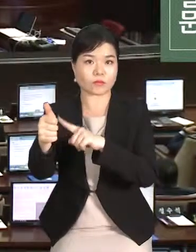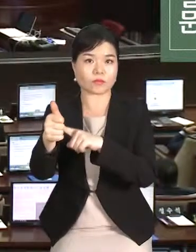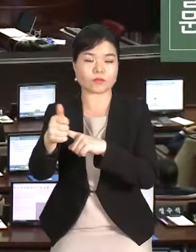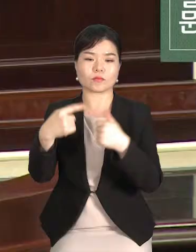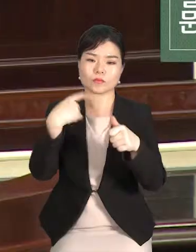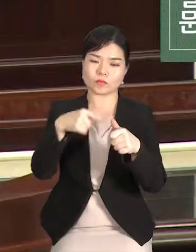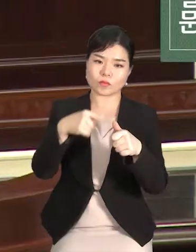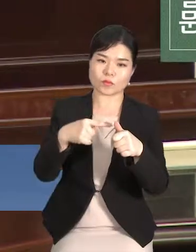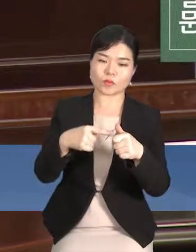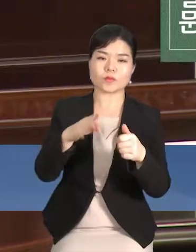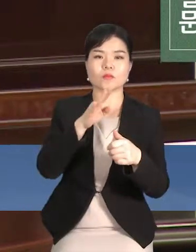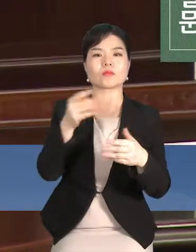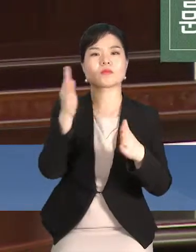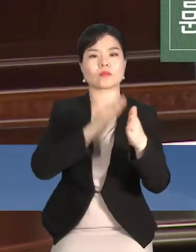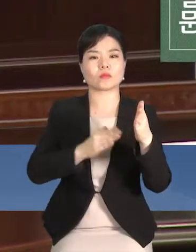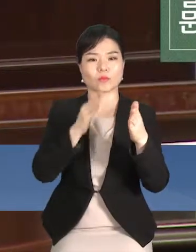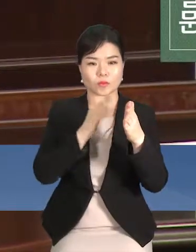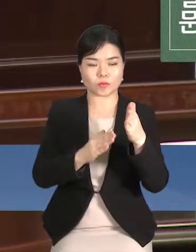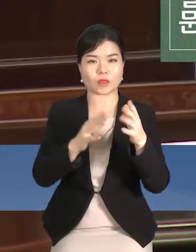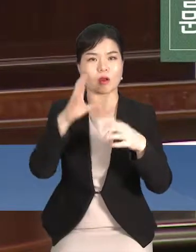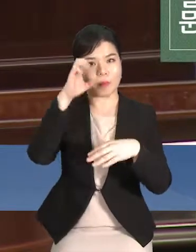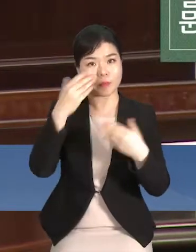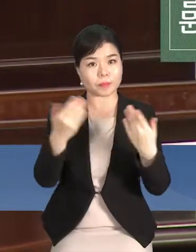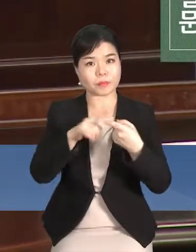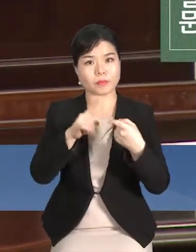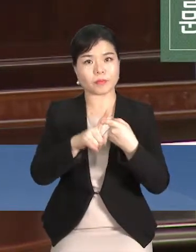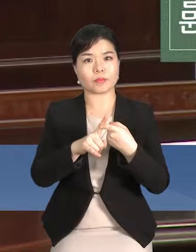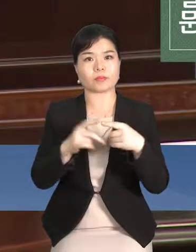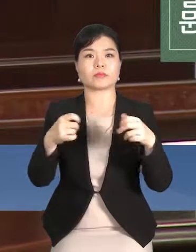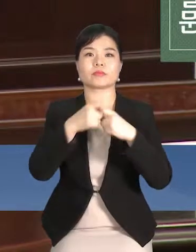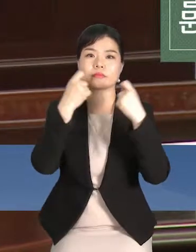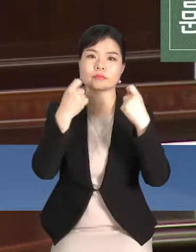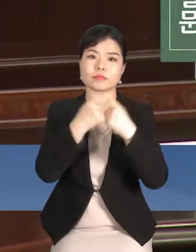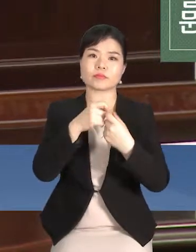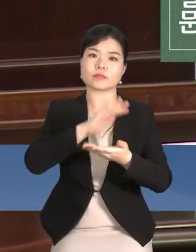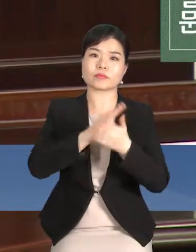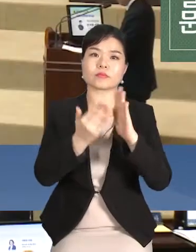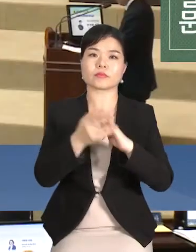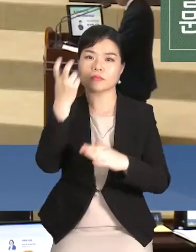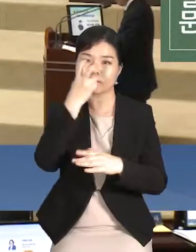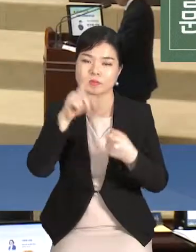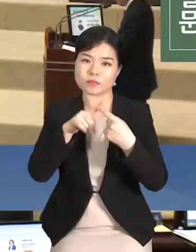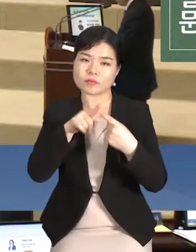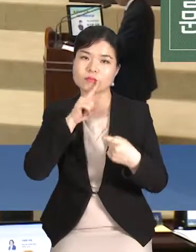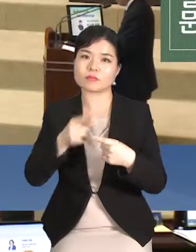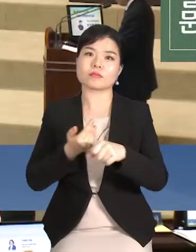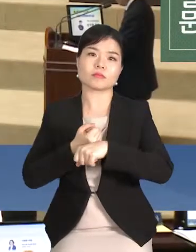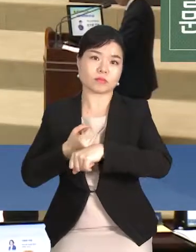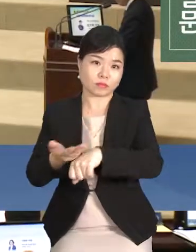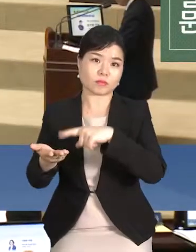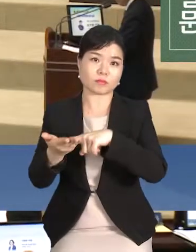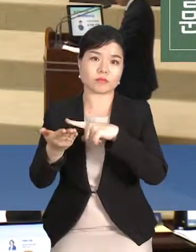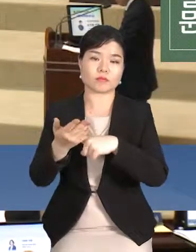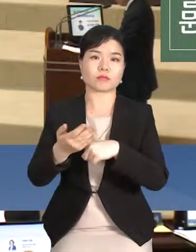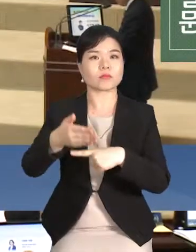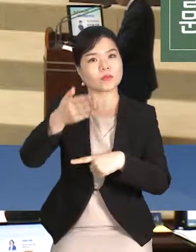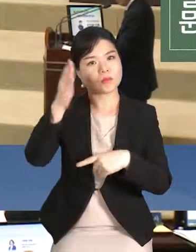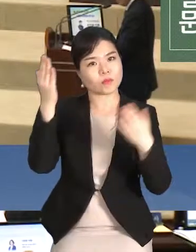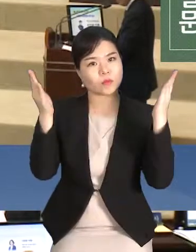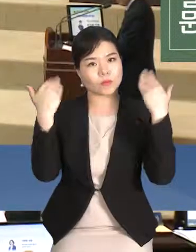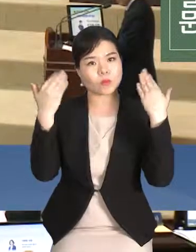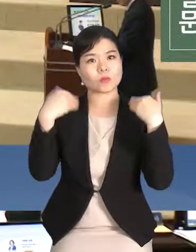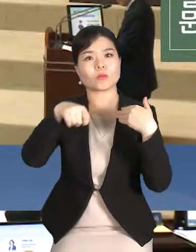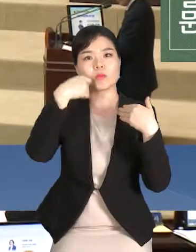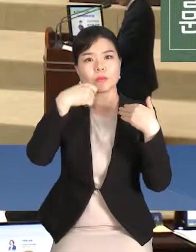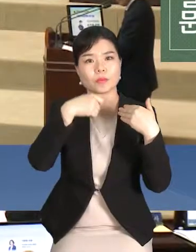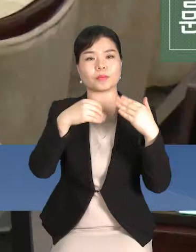교육노동자 비정규직 문제와 사립유치원 감사의 강도에 대해 지적하고 이재명 도지사에게 학교급식 유통체계